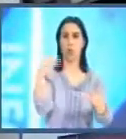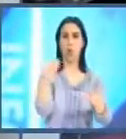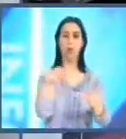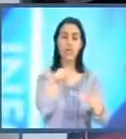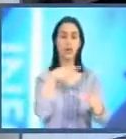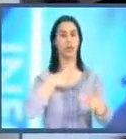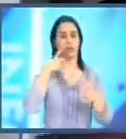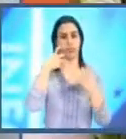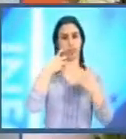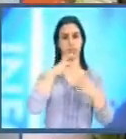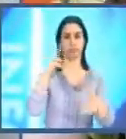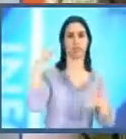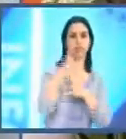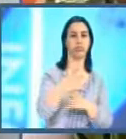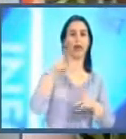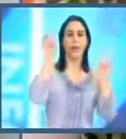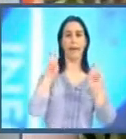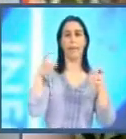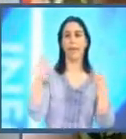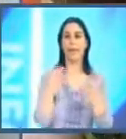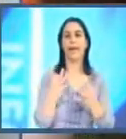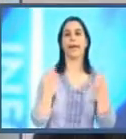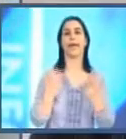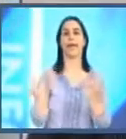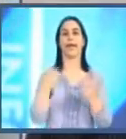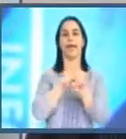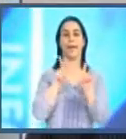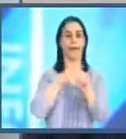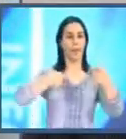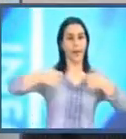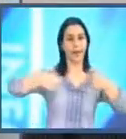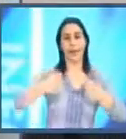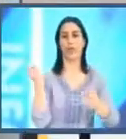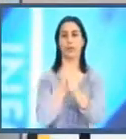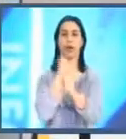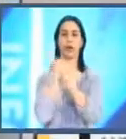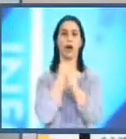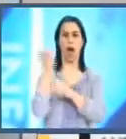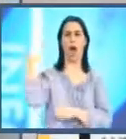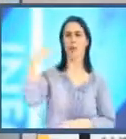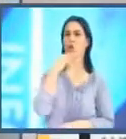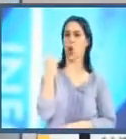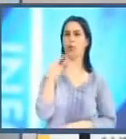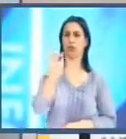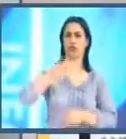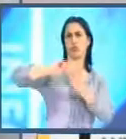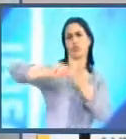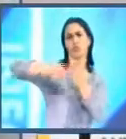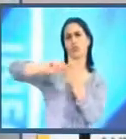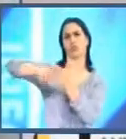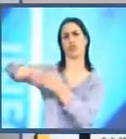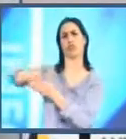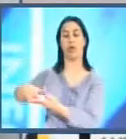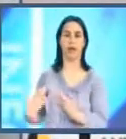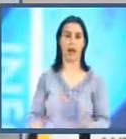important a destacar per tot el tema de la poca ruta que hi ha al mercat laboral actualment. Abans els joves sí que tenien més sortida perquè, tot i que